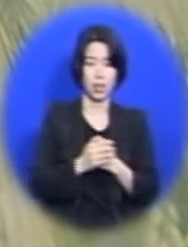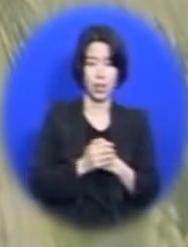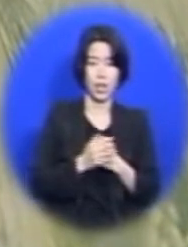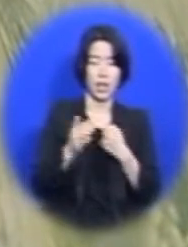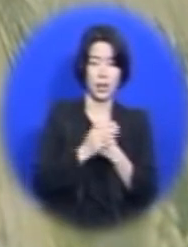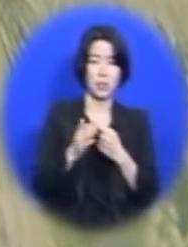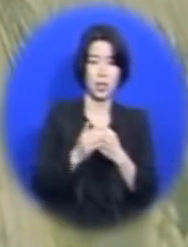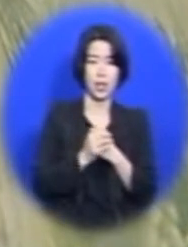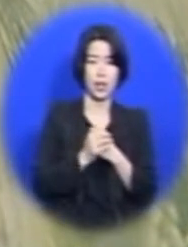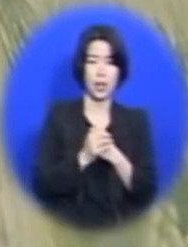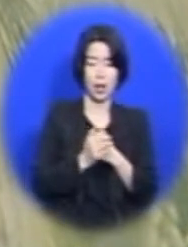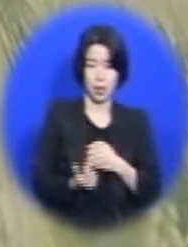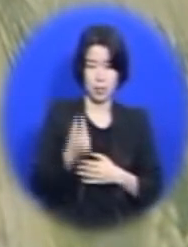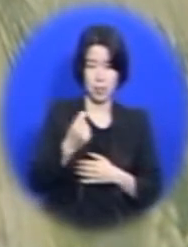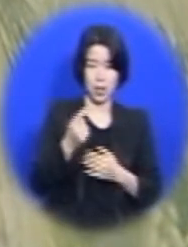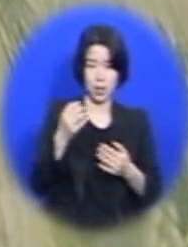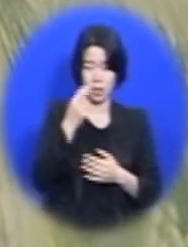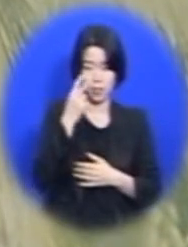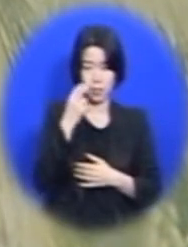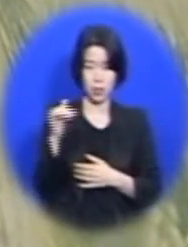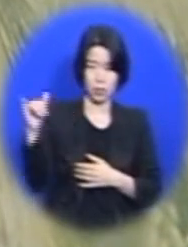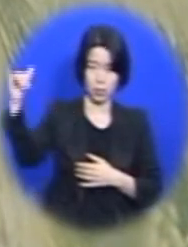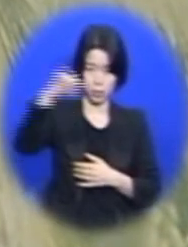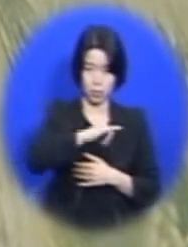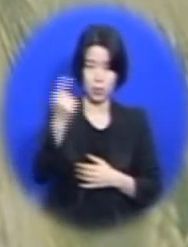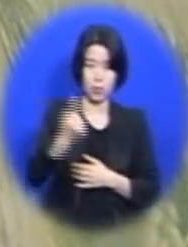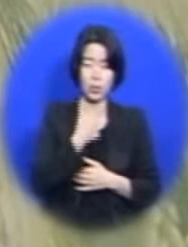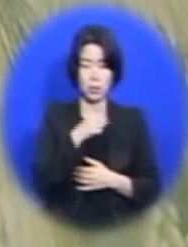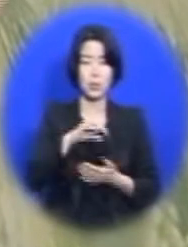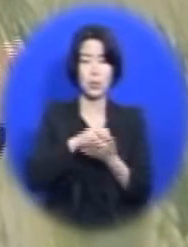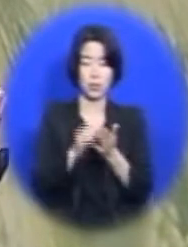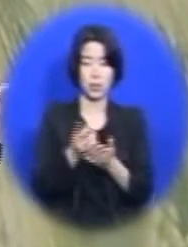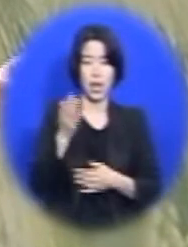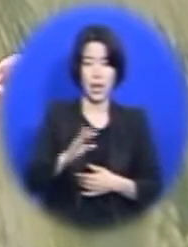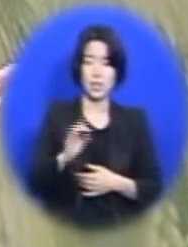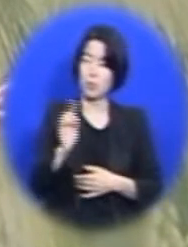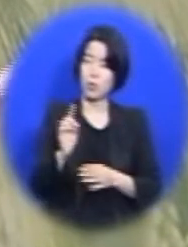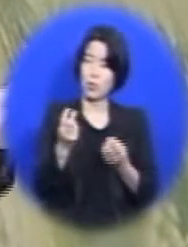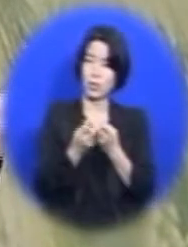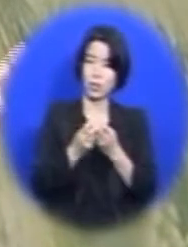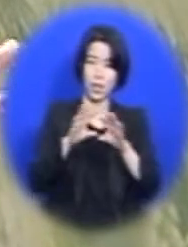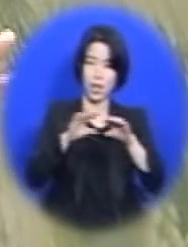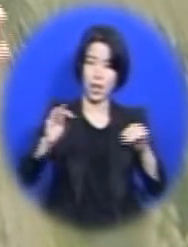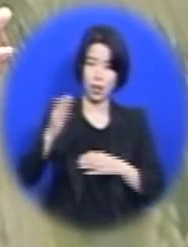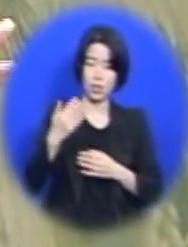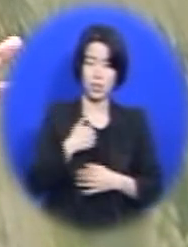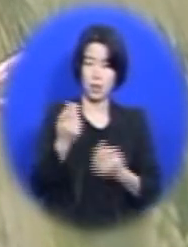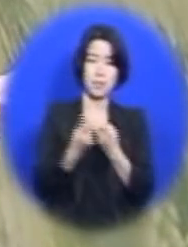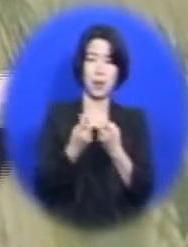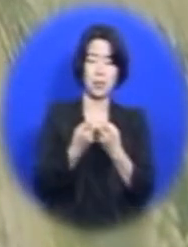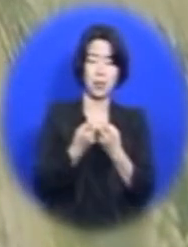그래서 빨리 돌아오고 싶은 생각이 들었을 정도. 그러나 어떻게 해결이 될지 도무지 방안이